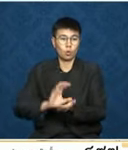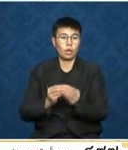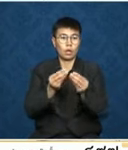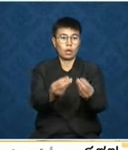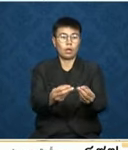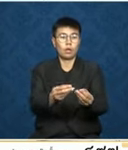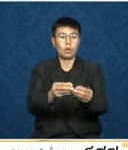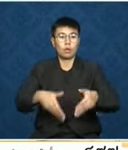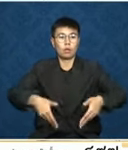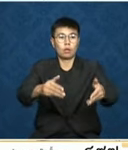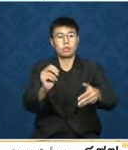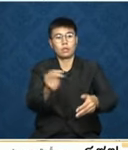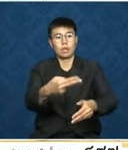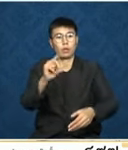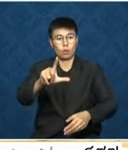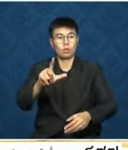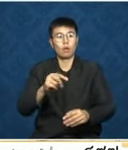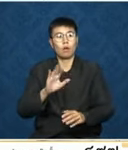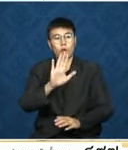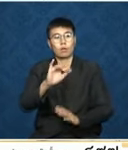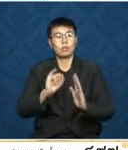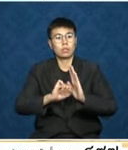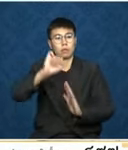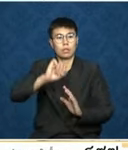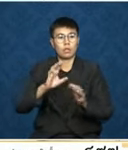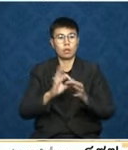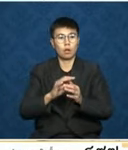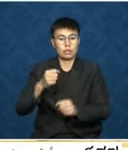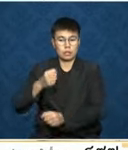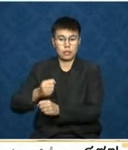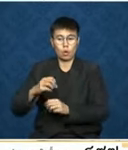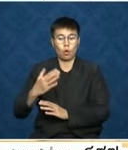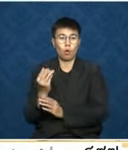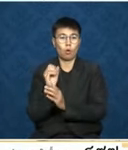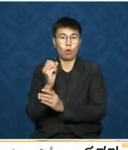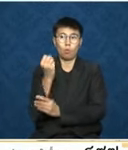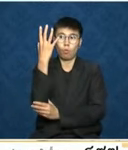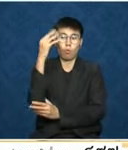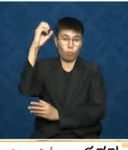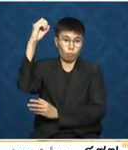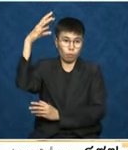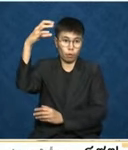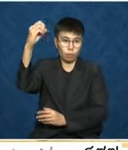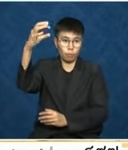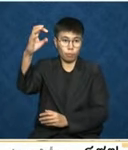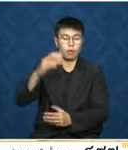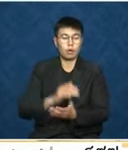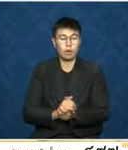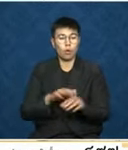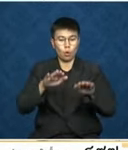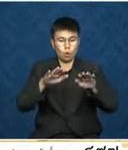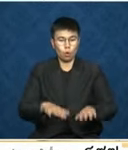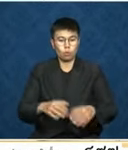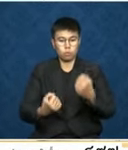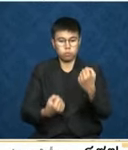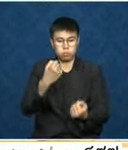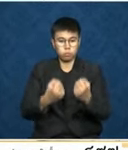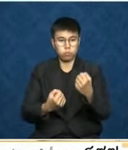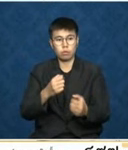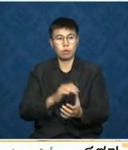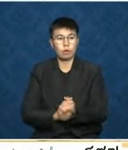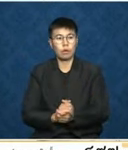ทางหลวงเชียงใหม่ที่ 3ในการจัดการในเรื่องของไฟส่องสว่างด้วยค่ะเพื่อลดการเกิดอุบัติเหตุและการสูญเสียของพี่น้องประชาชนของเราด้วยนะ